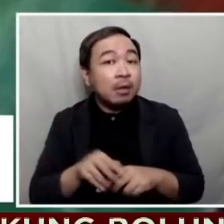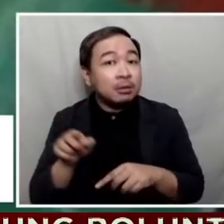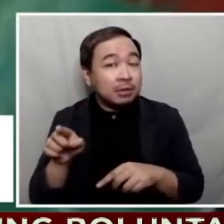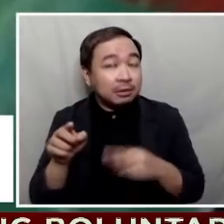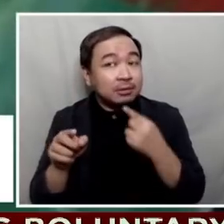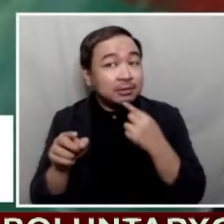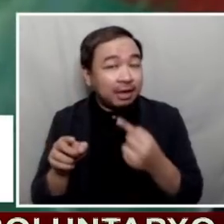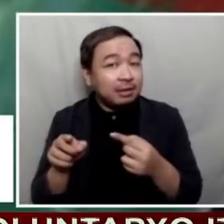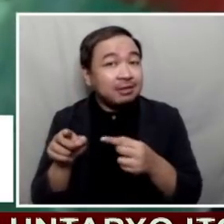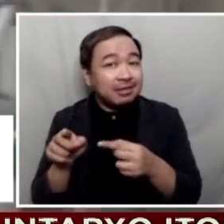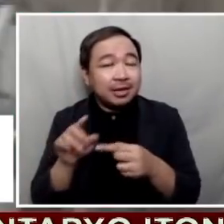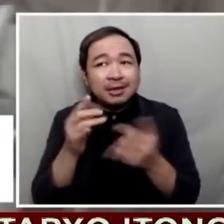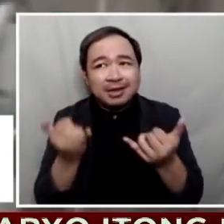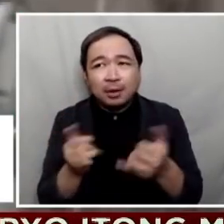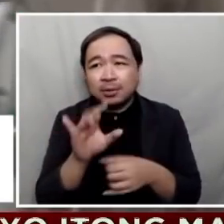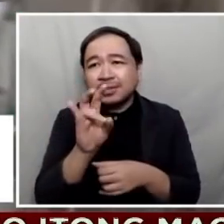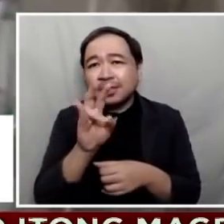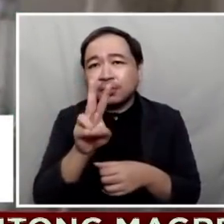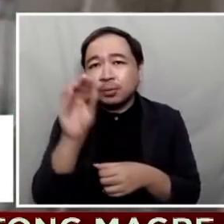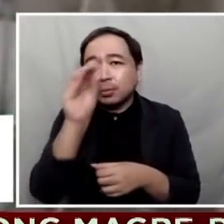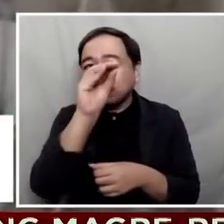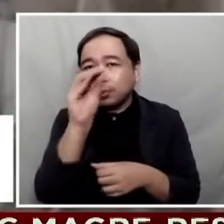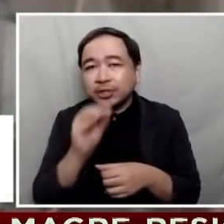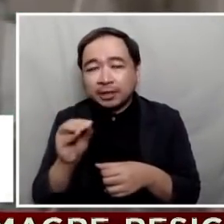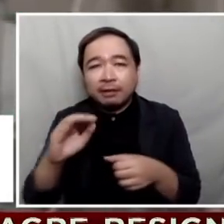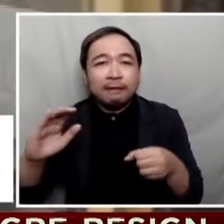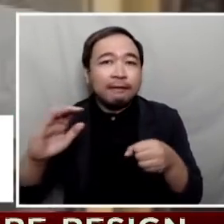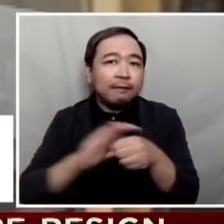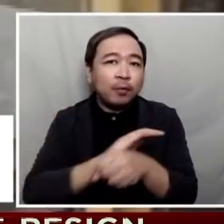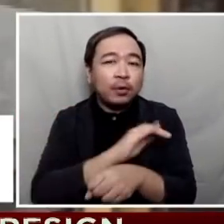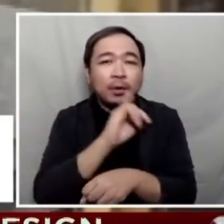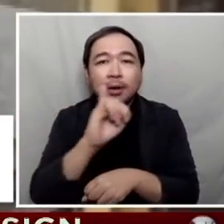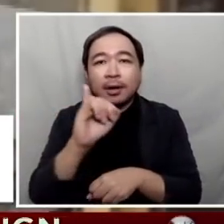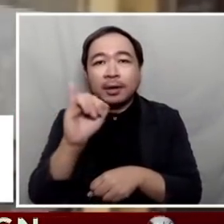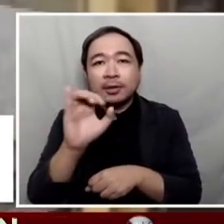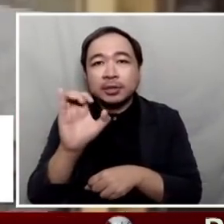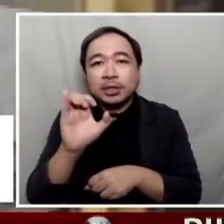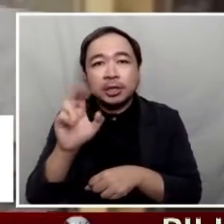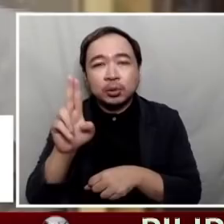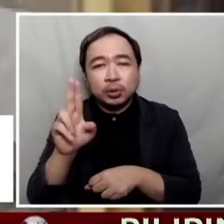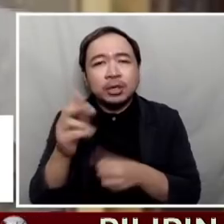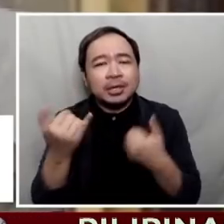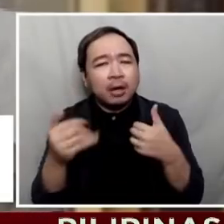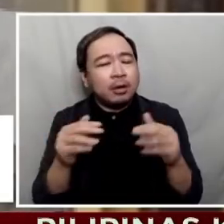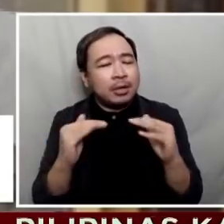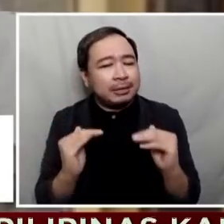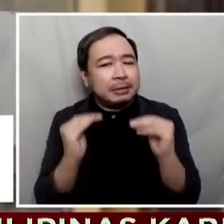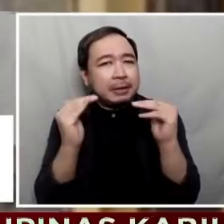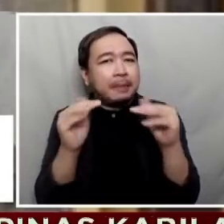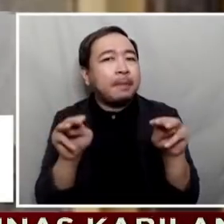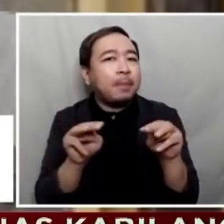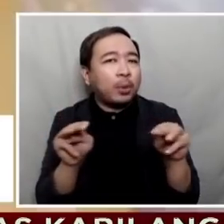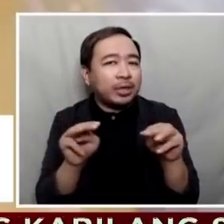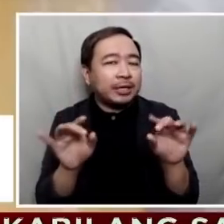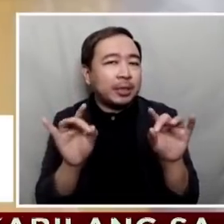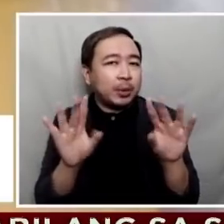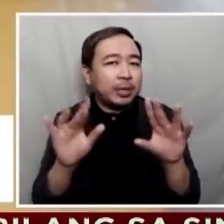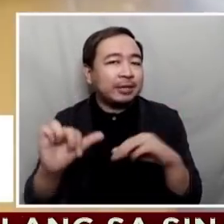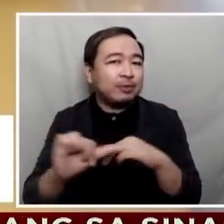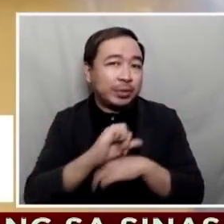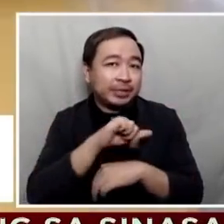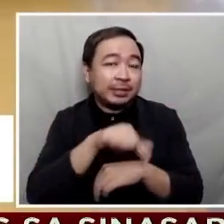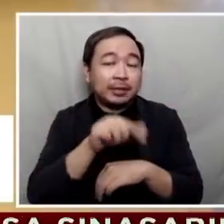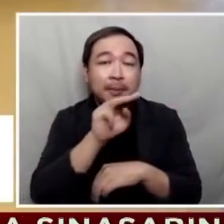na ang paggamit ng mga ICU at nasa moderate risk ang kalagayan ng Metro Manila, pero hindi